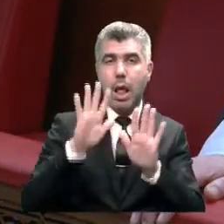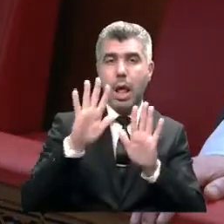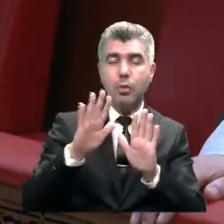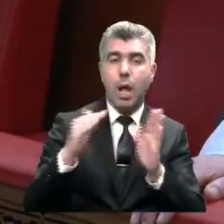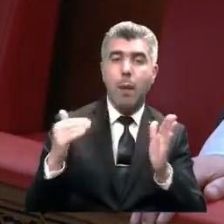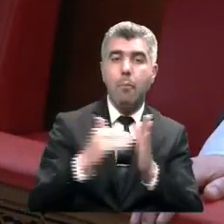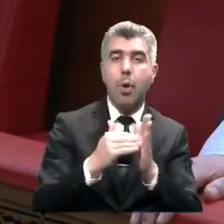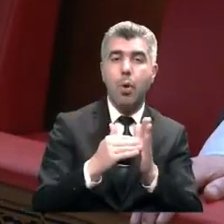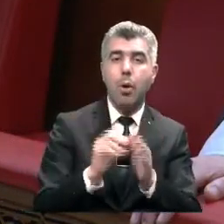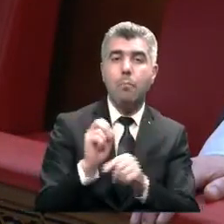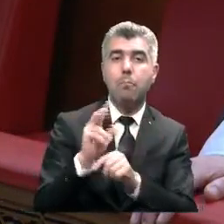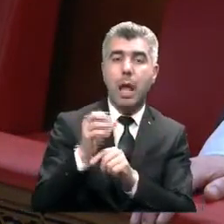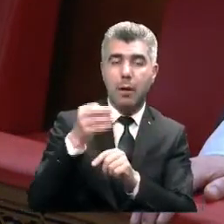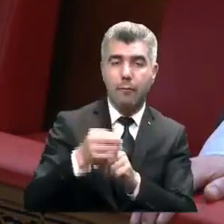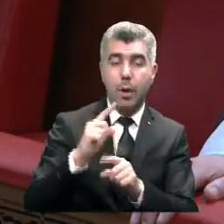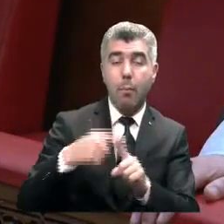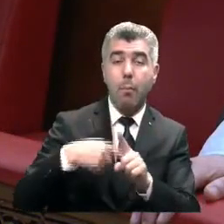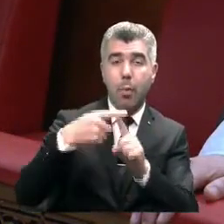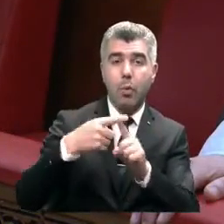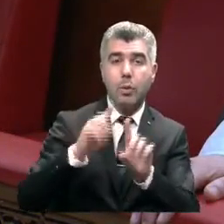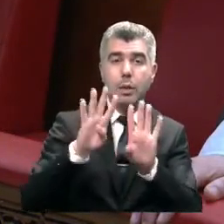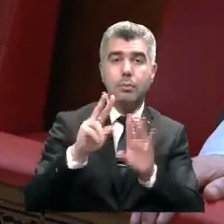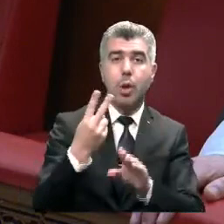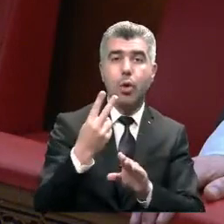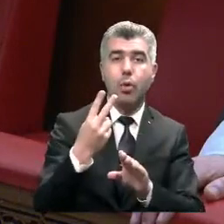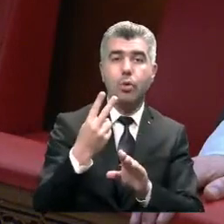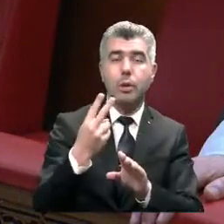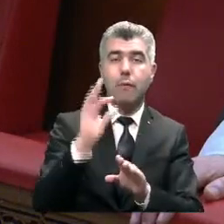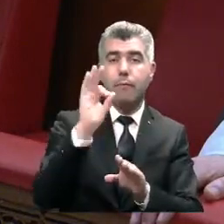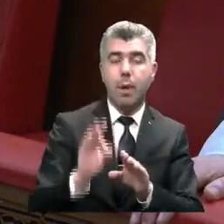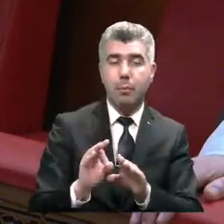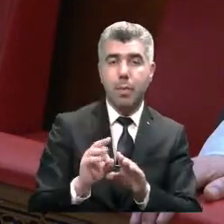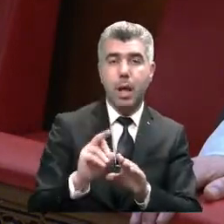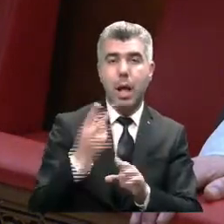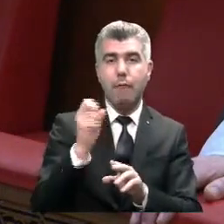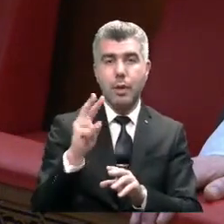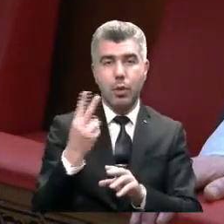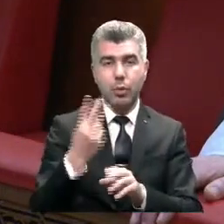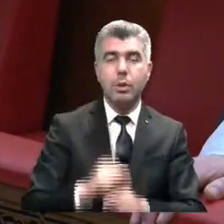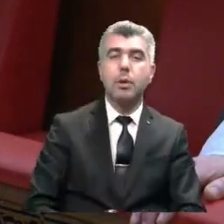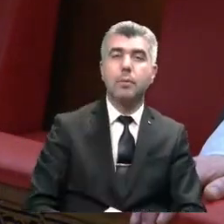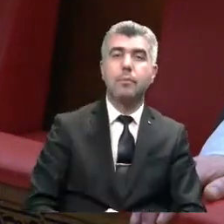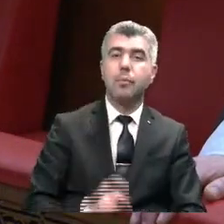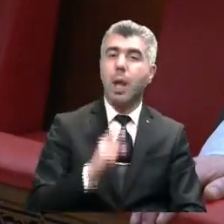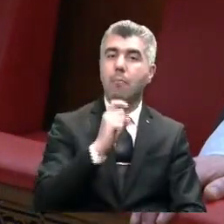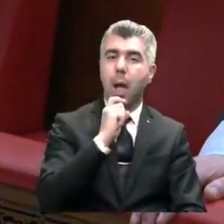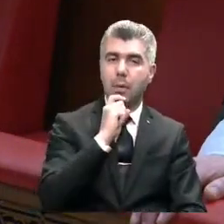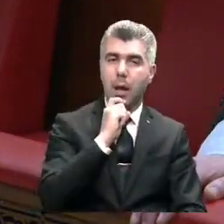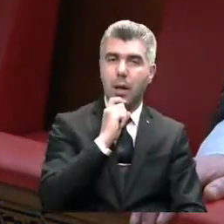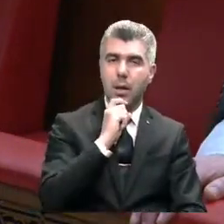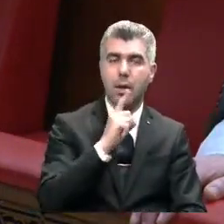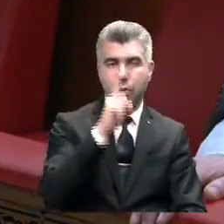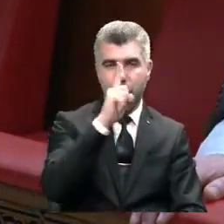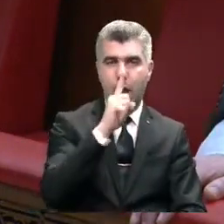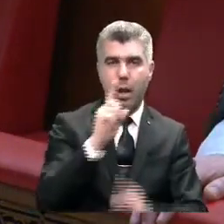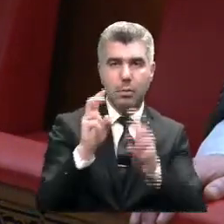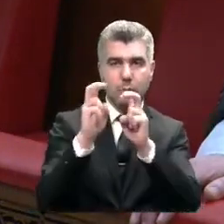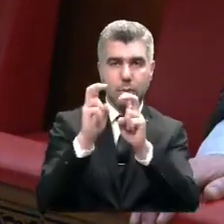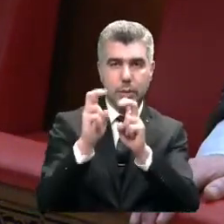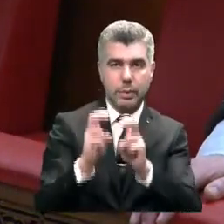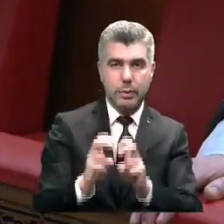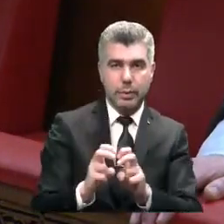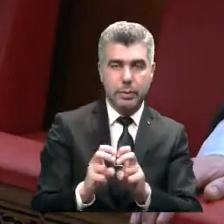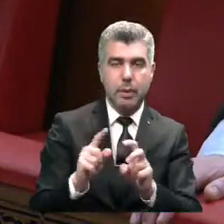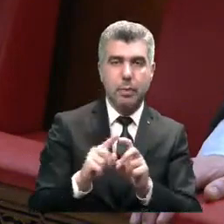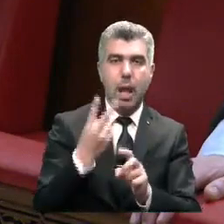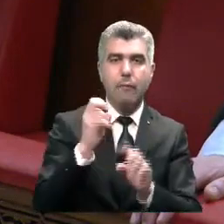الملايين دي المسافرين بزياده قدرها 28 مقارنه مع 22 ومازال كاين واحد الانخفاض بالنسبه ل